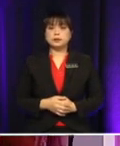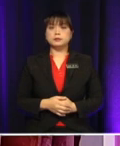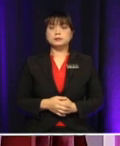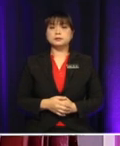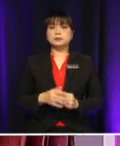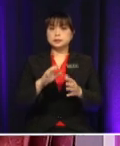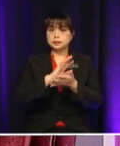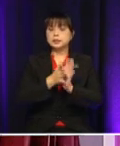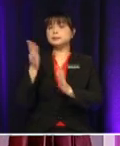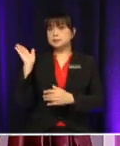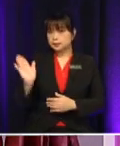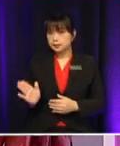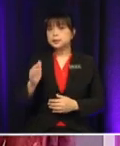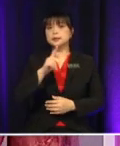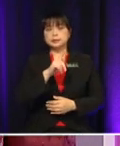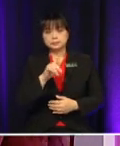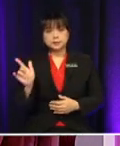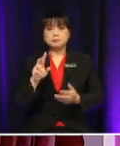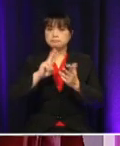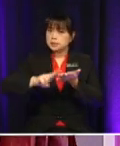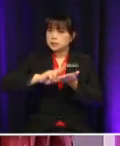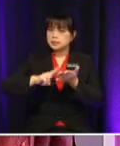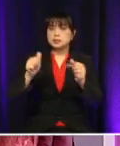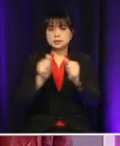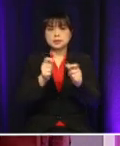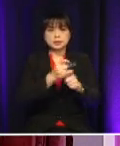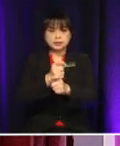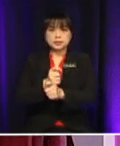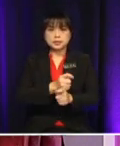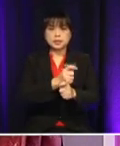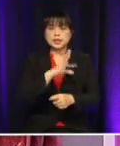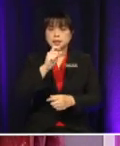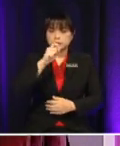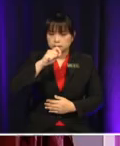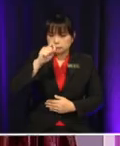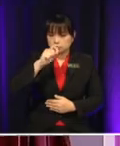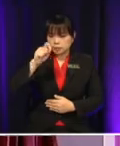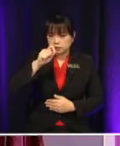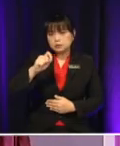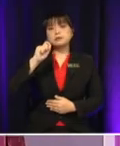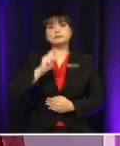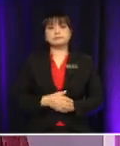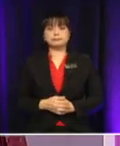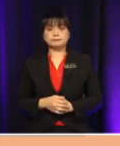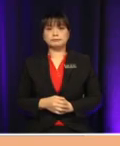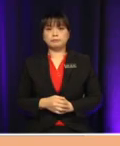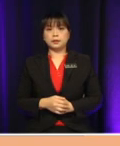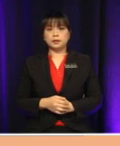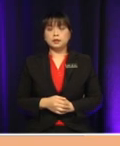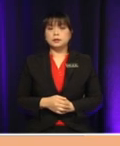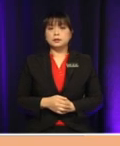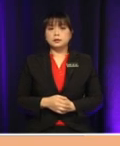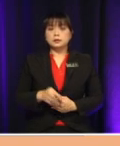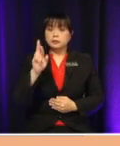kita perlu menjawab soal dan sebegini ya Karena baca dengan teliti dan tanda satu-satu ya oke Ar mempunyai bilangan